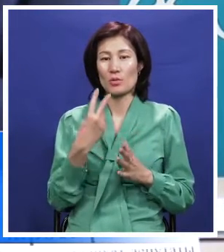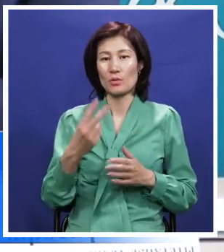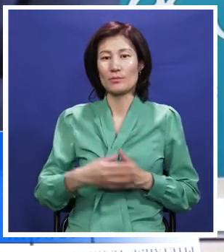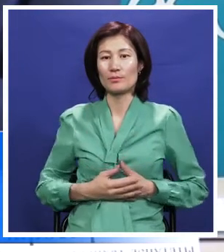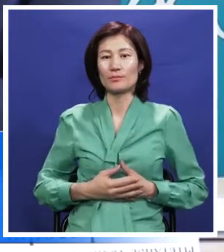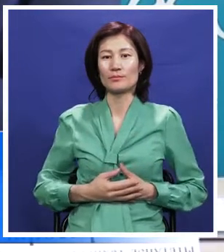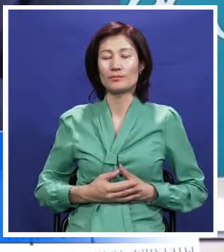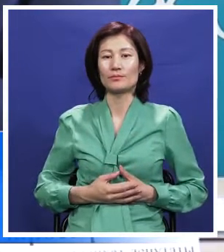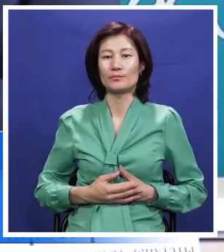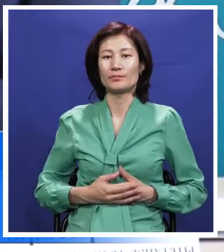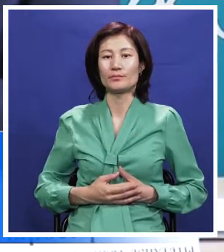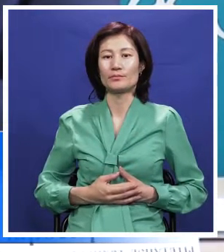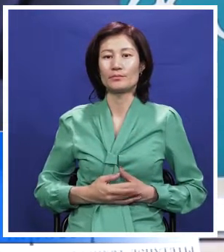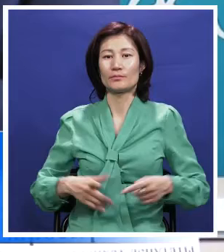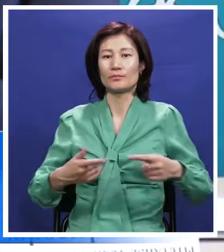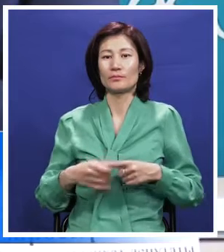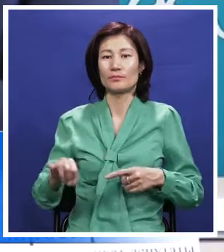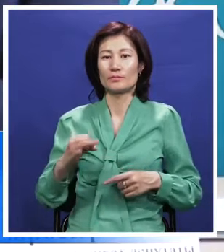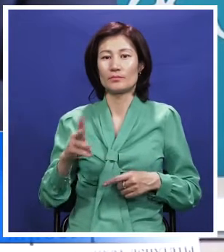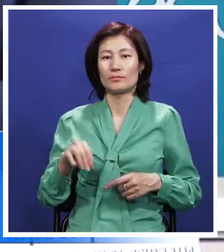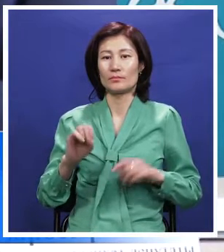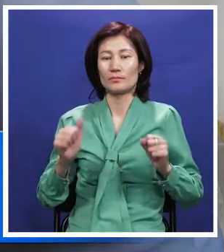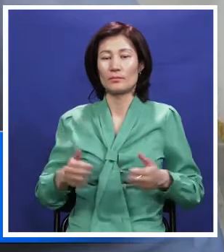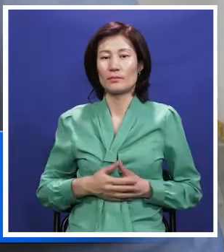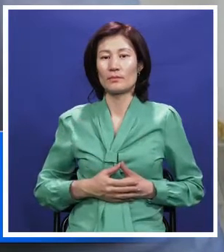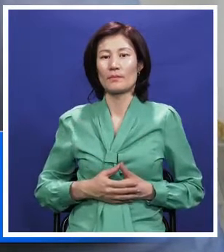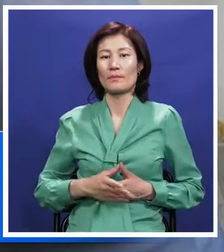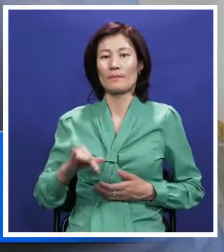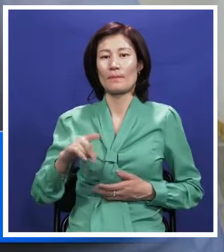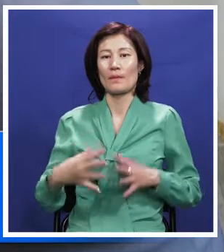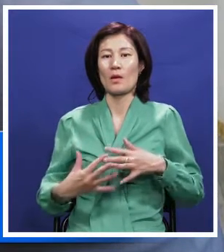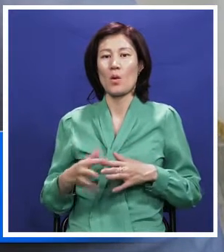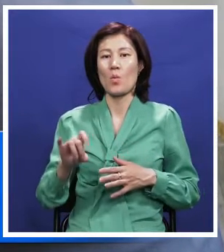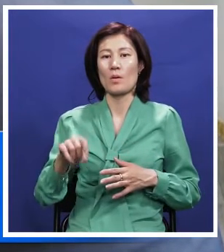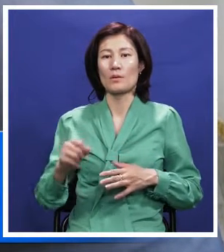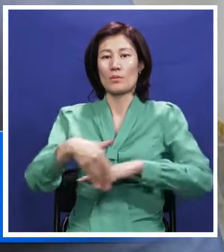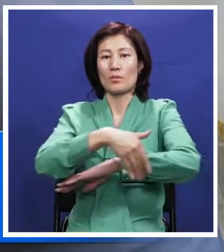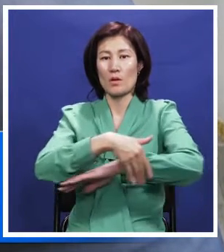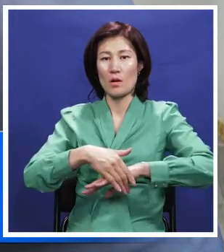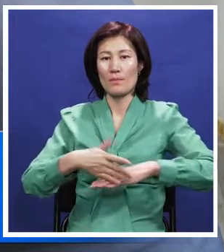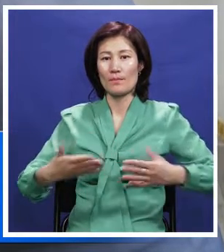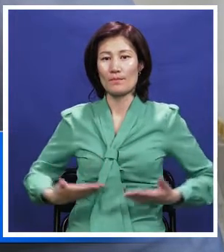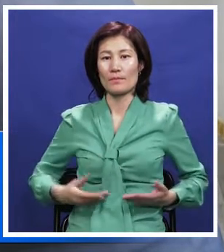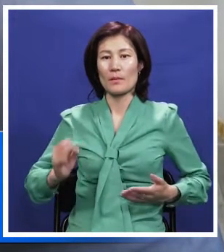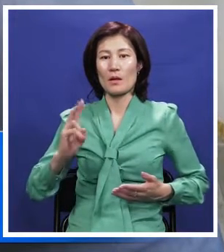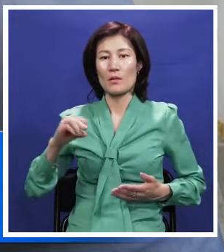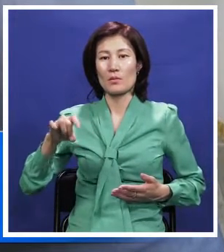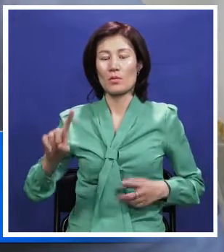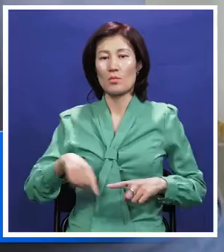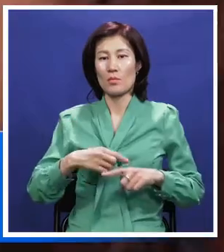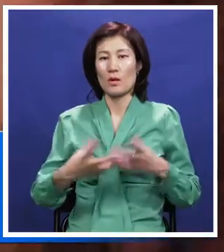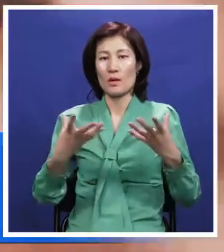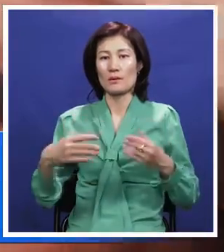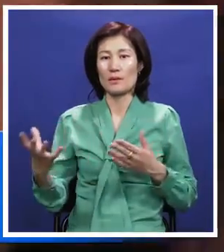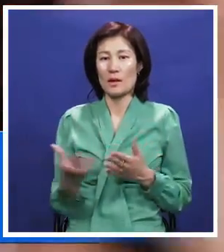Одан кейін тиісті шара қолданамыз енді. Ал Темірлан ауылы Ордабасы көшесінің тұрғыны Ақтоты Оралбаева бұған